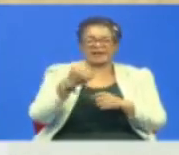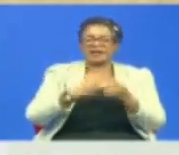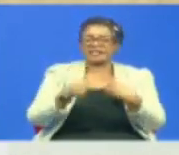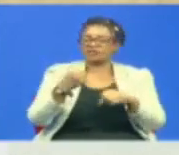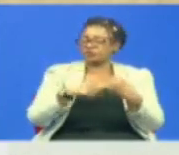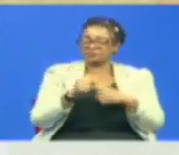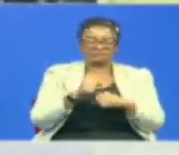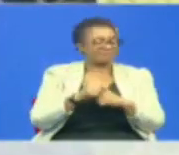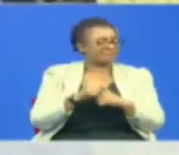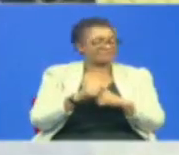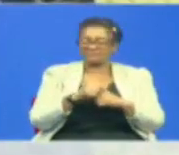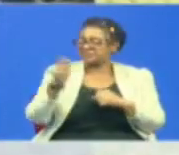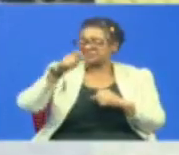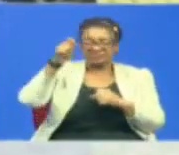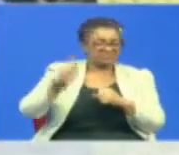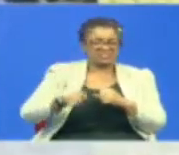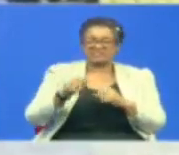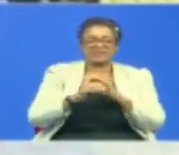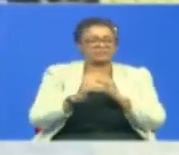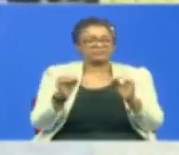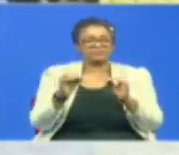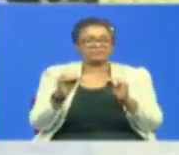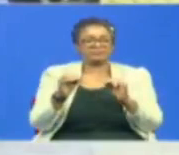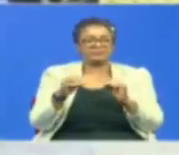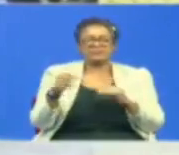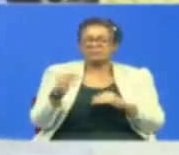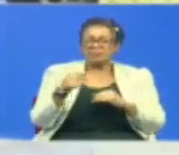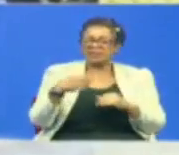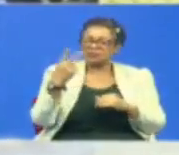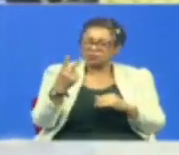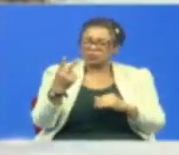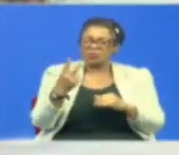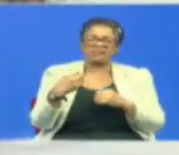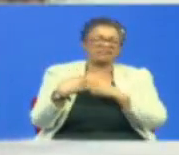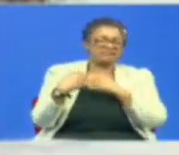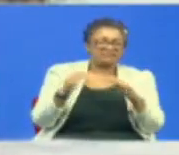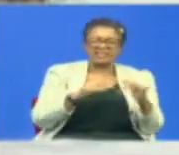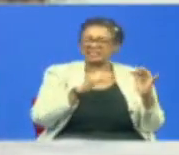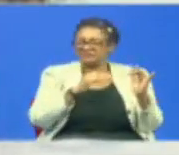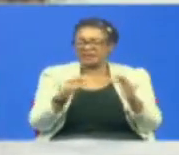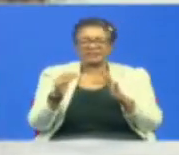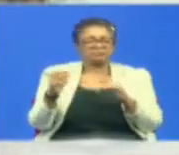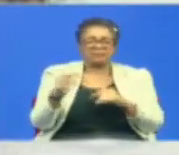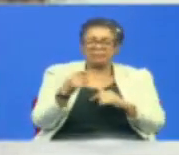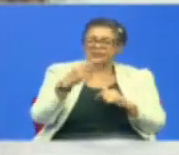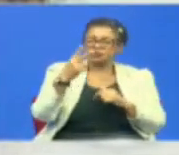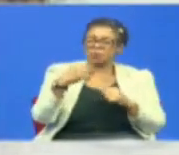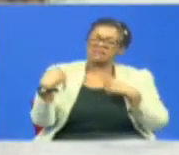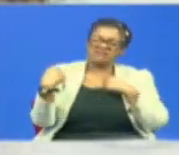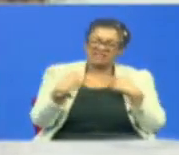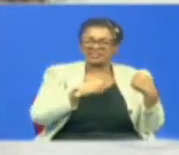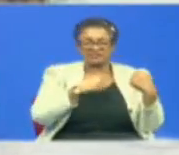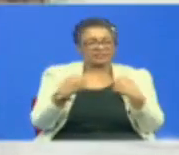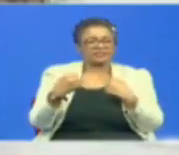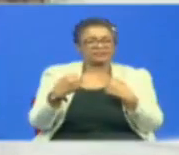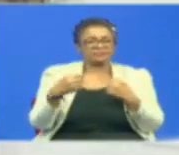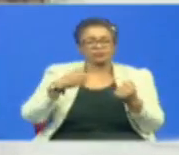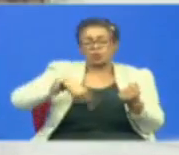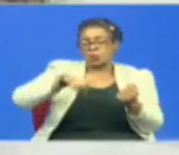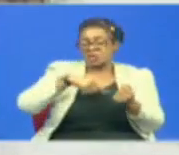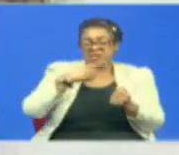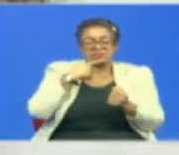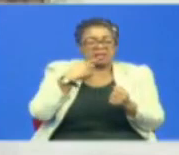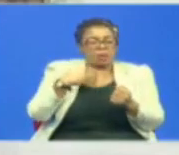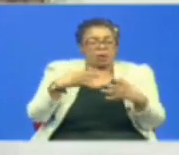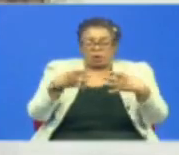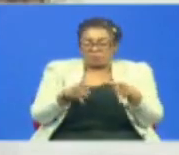not justified. Every 2 months there is fighting. What is the problem? Sisi hatusemi jamii yetu ni mzuri zaidi